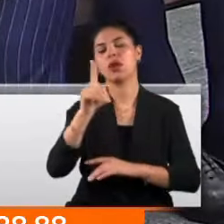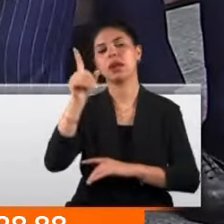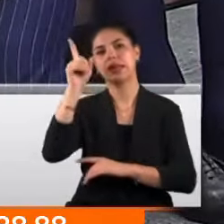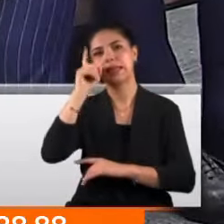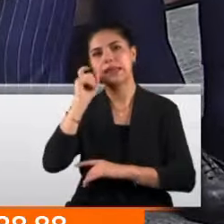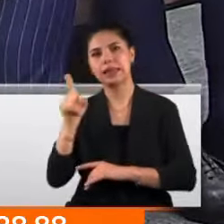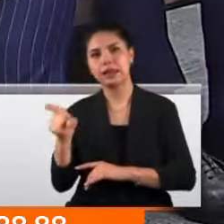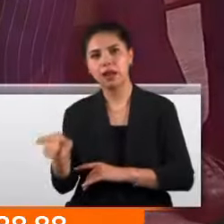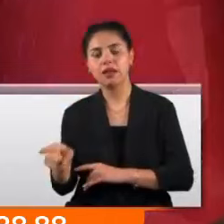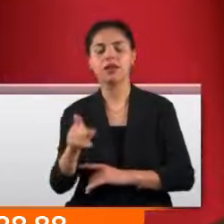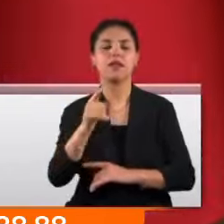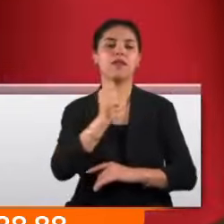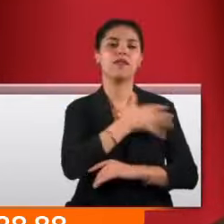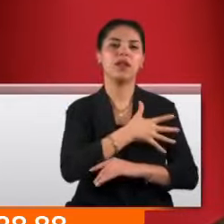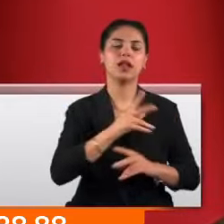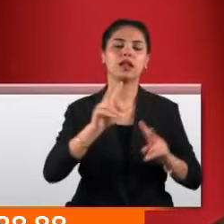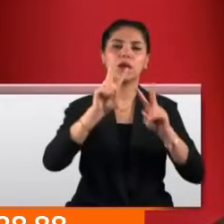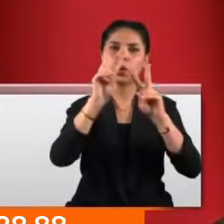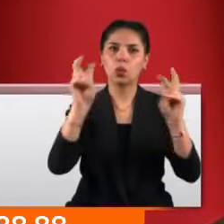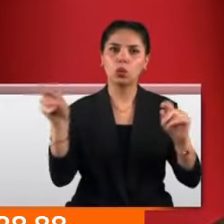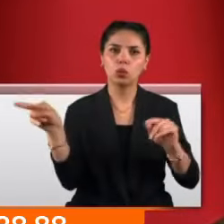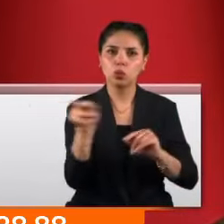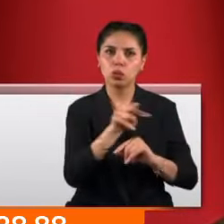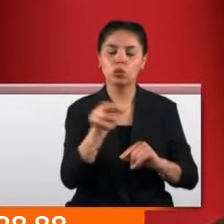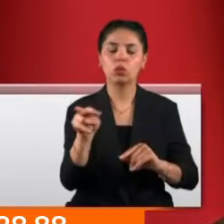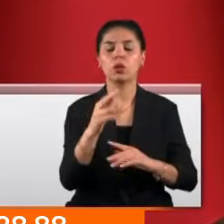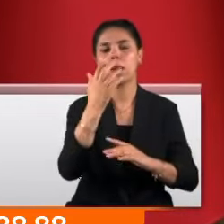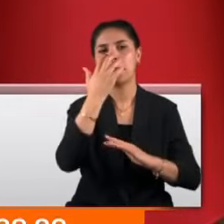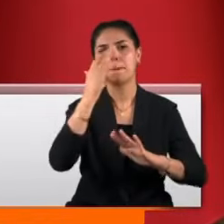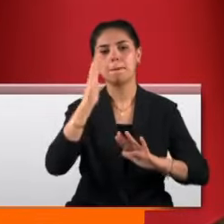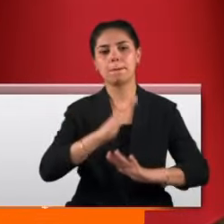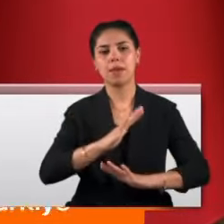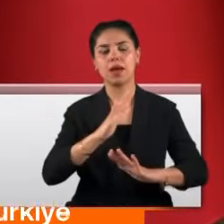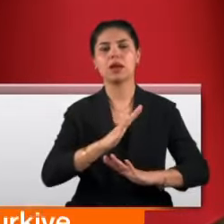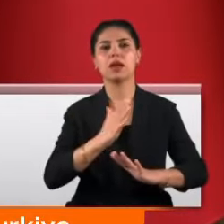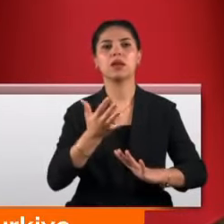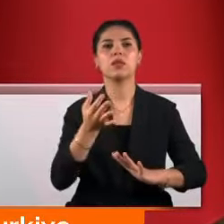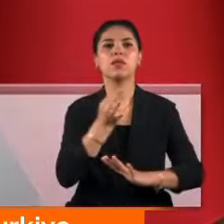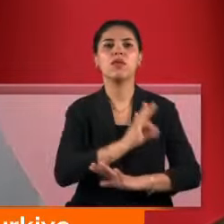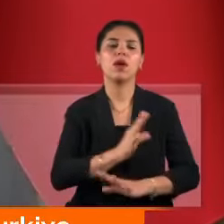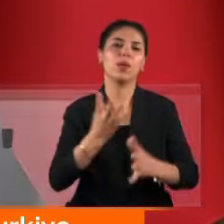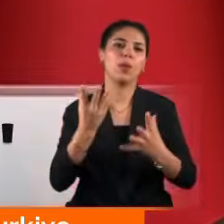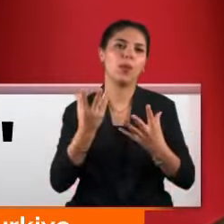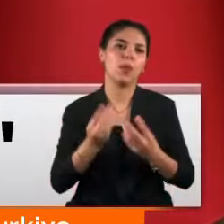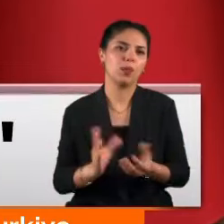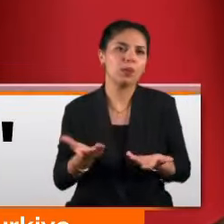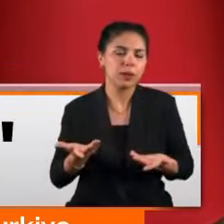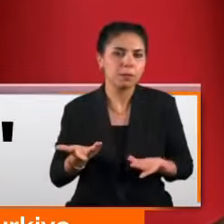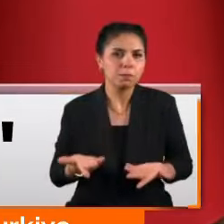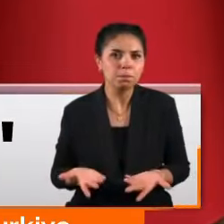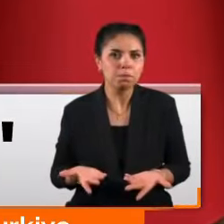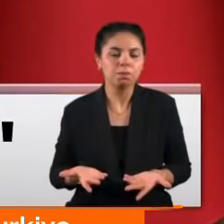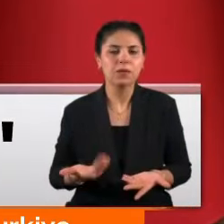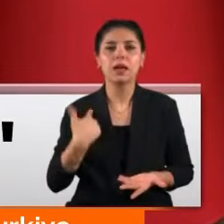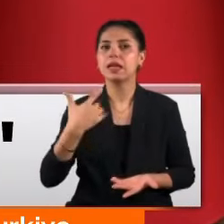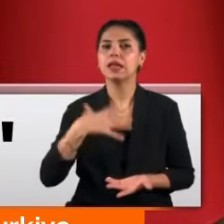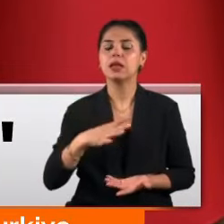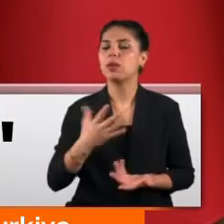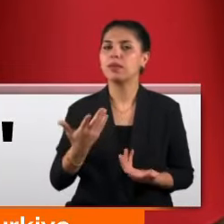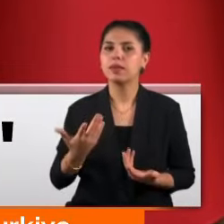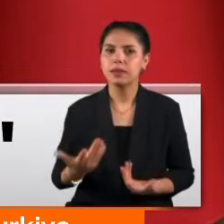İsrail-Filistin konusunda istediğimizi, beklediğimizi henüz alabilmiş değiliz. Temennim odur